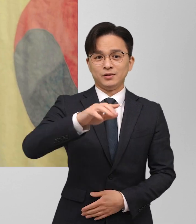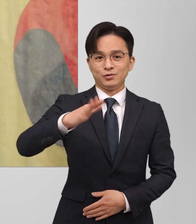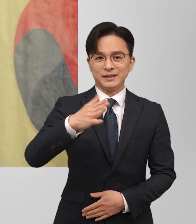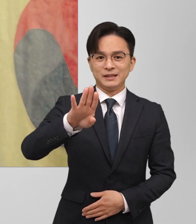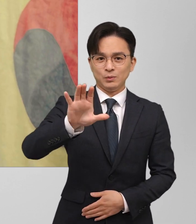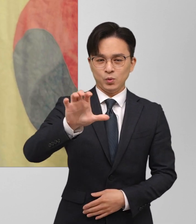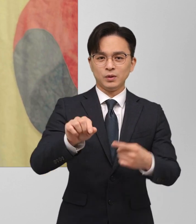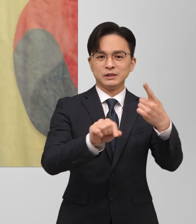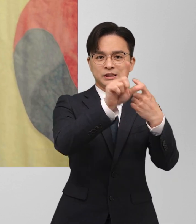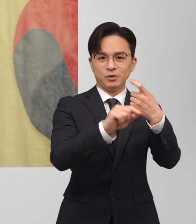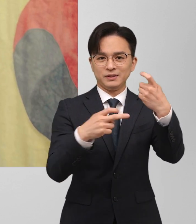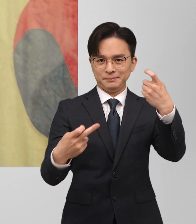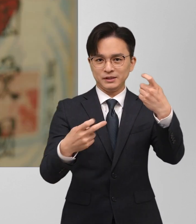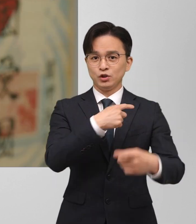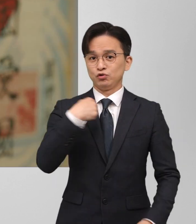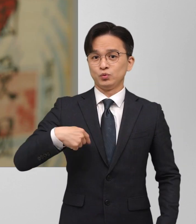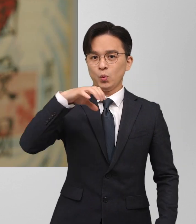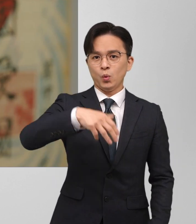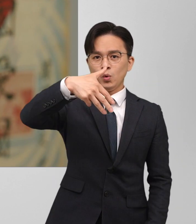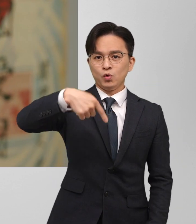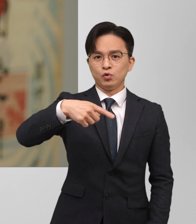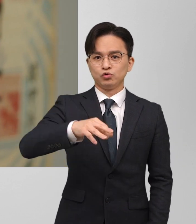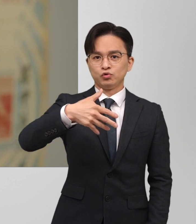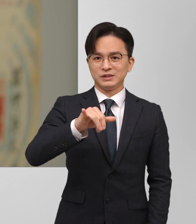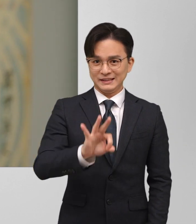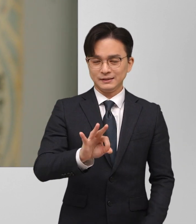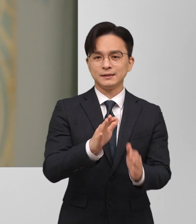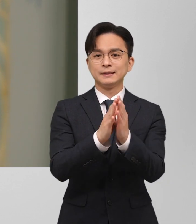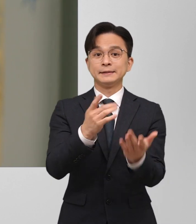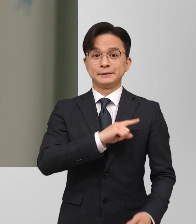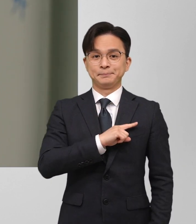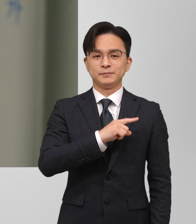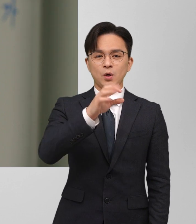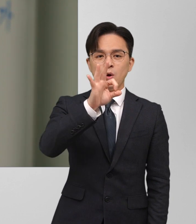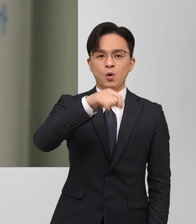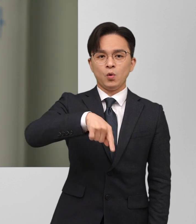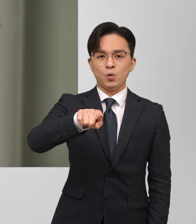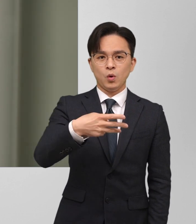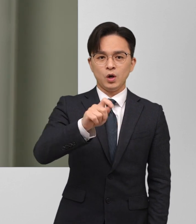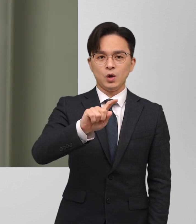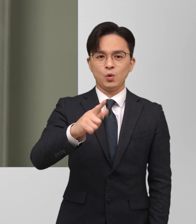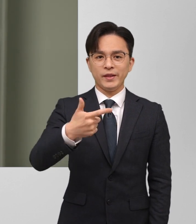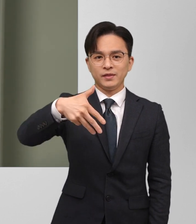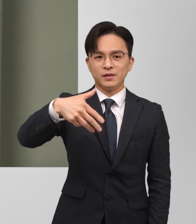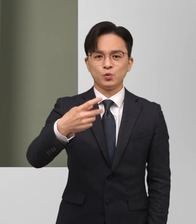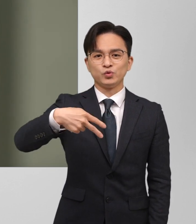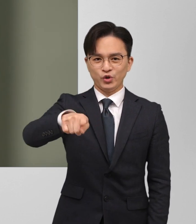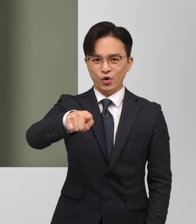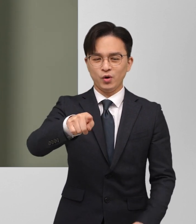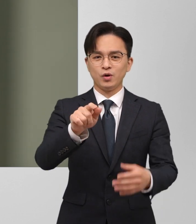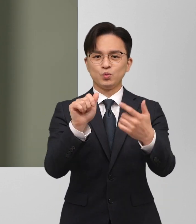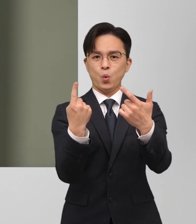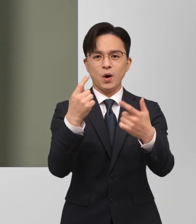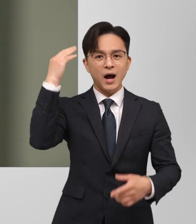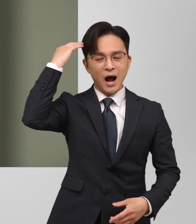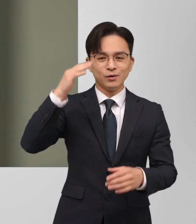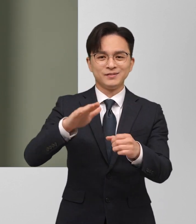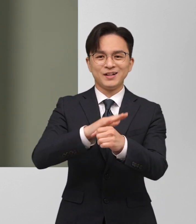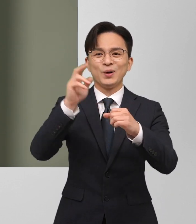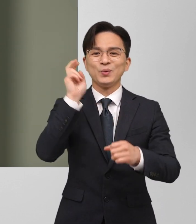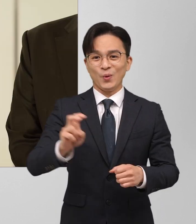1945년 11월 12일에 예. 중국 충칭에서 발행된 음악 월간 총서 6호에 실린 한국 애국가